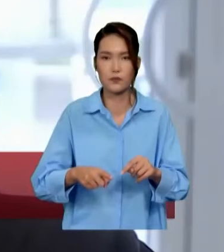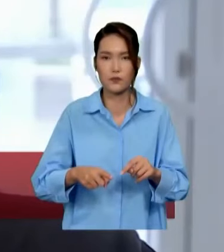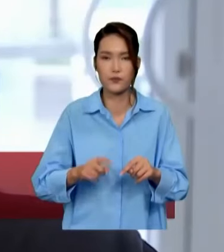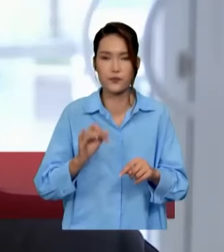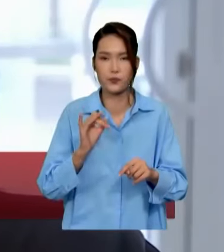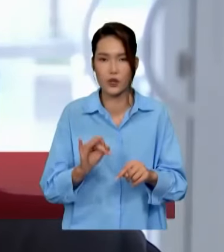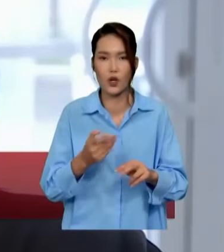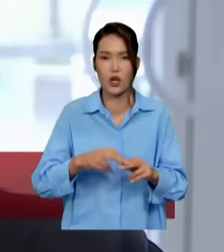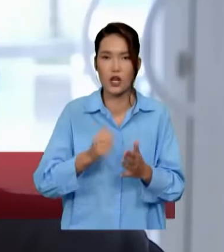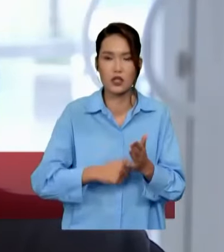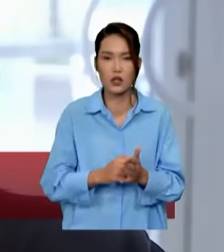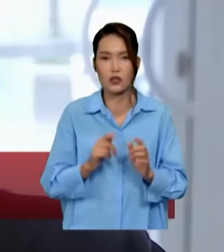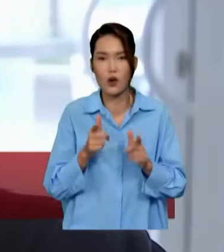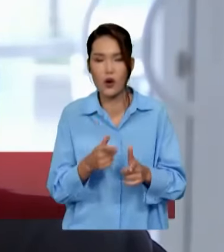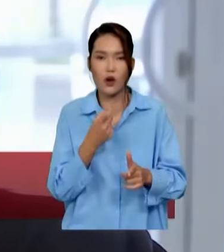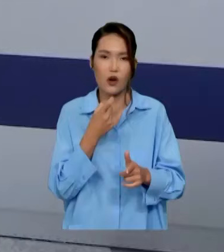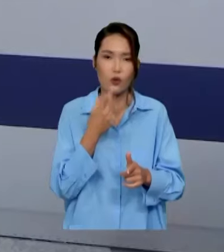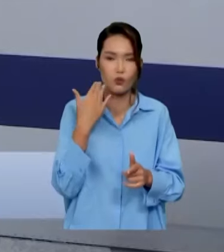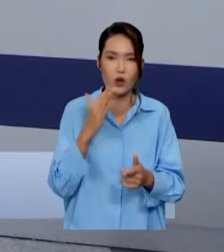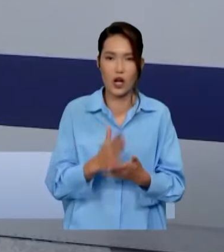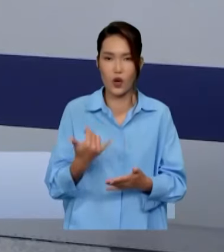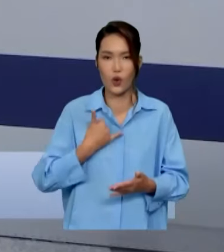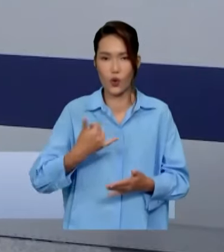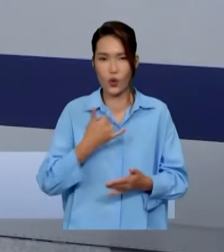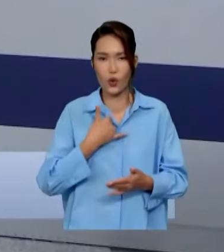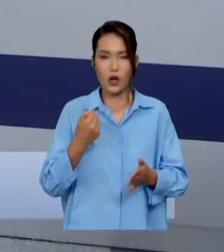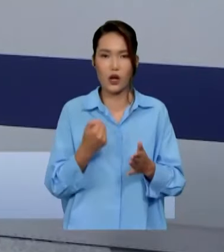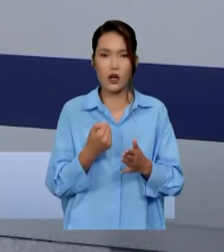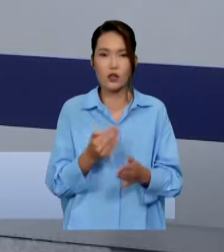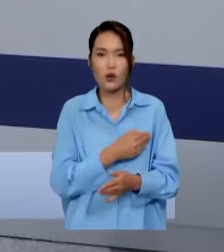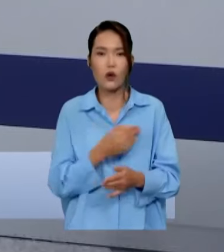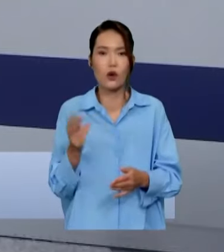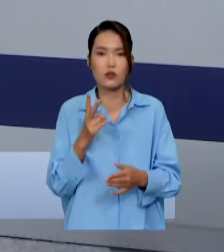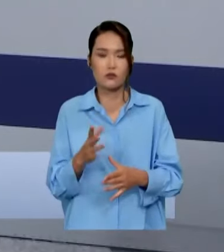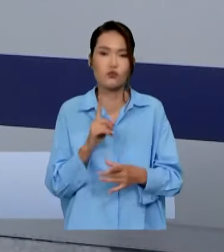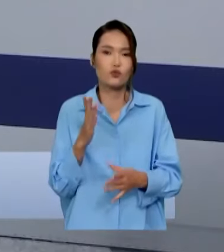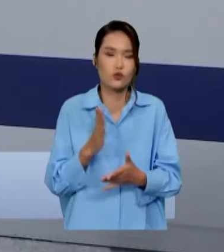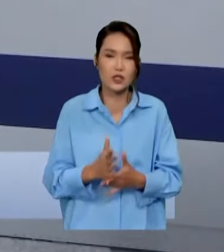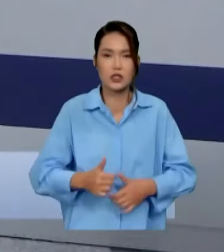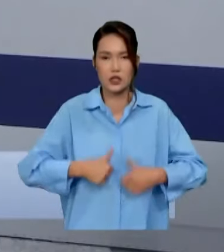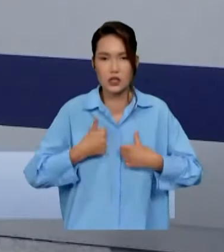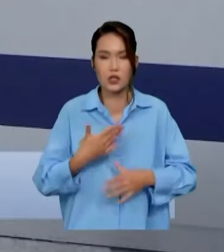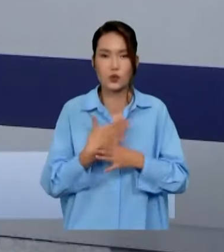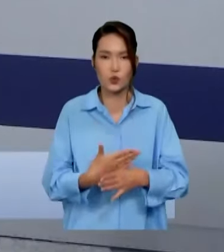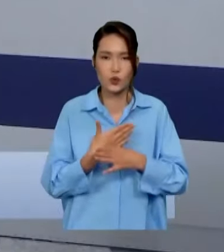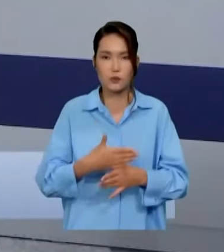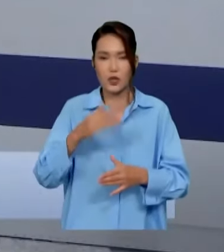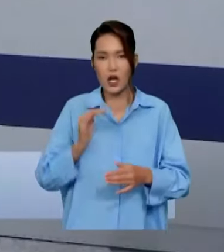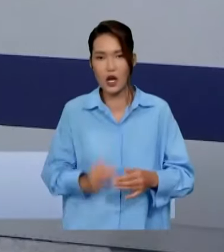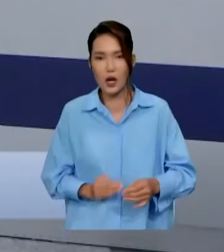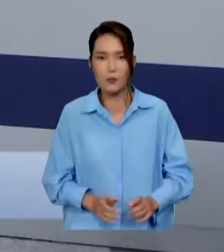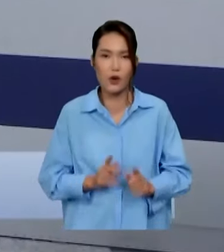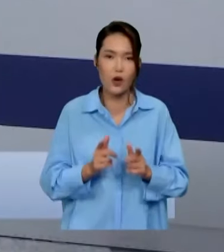Бір-екі сағатта тіркеліп ашылады. Бізде қолымыздан келгенше көмектесеміз. Компания тіркелу